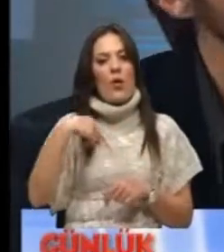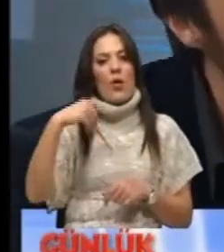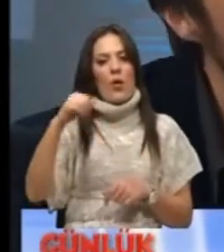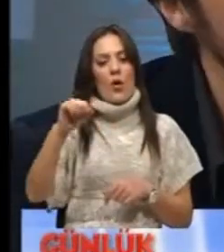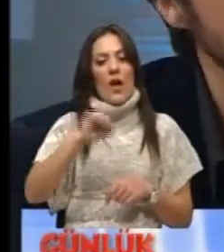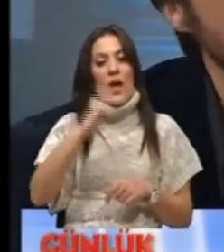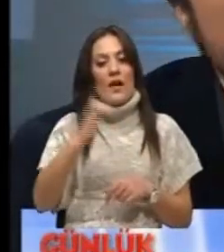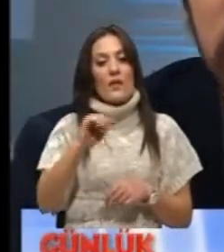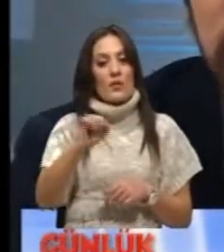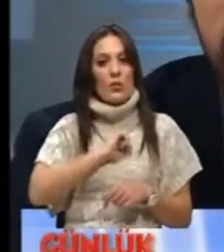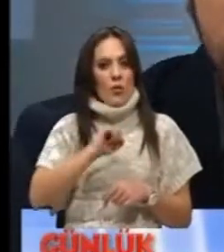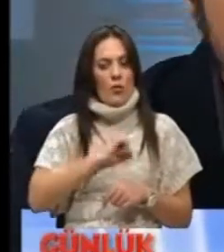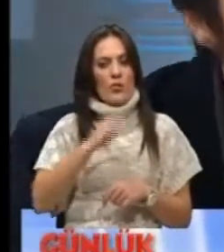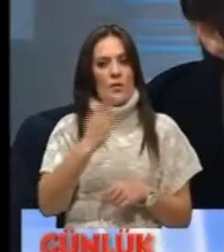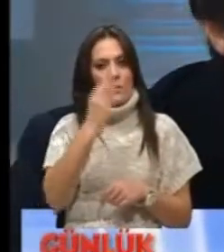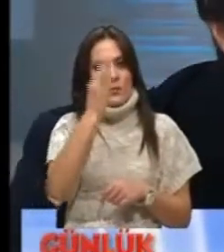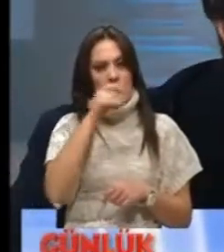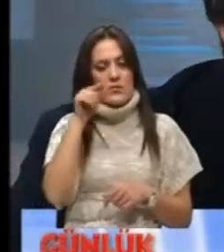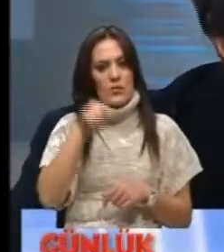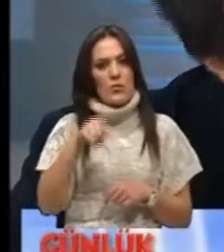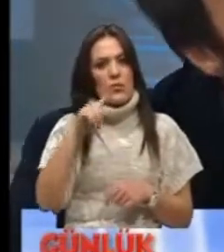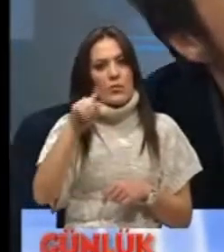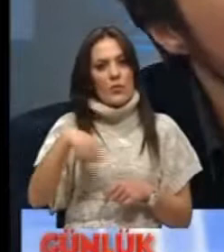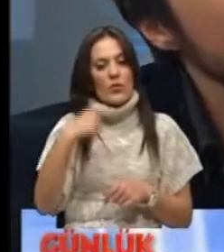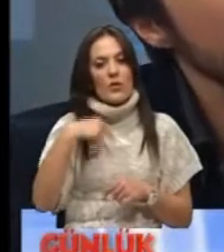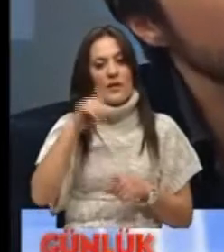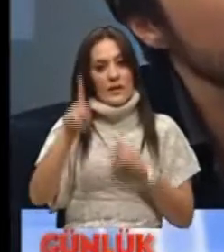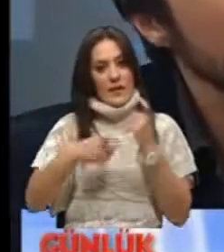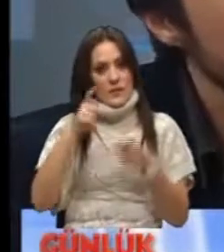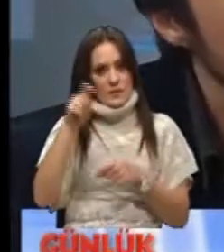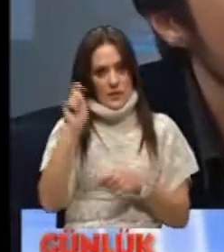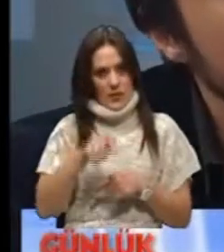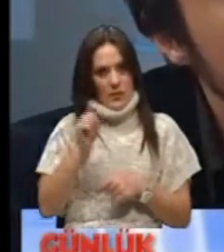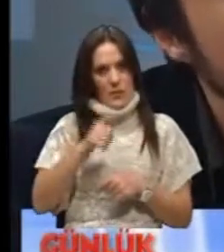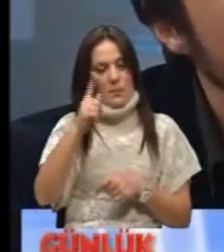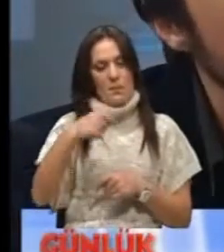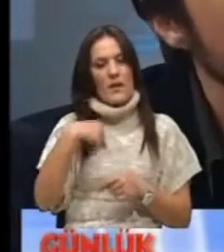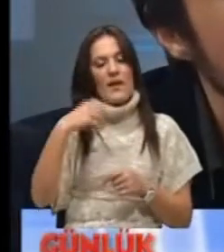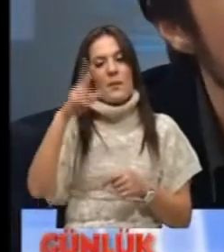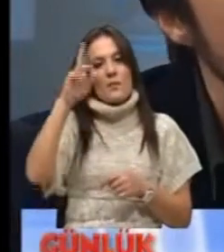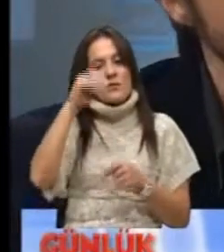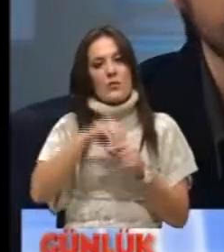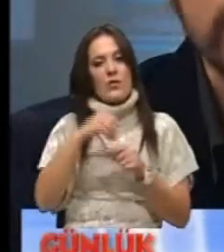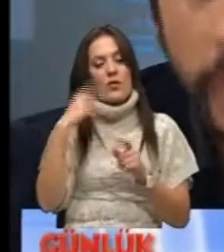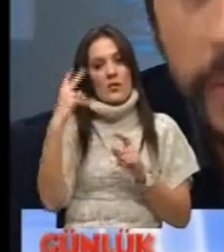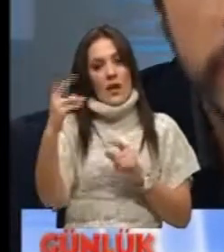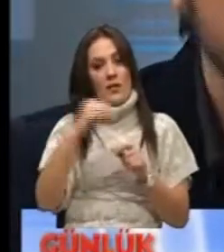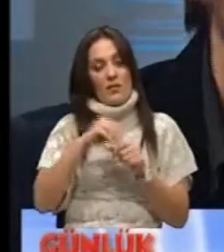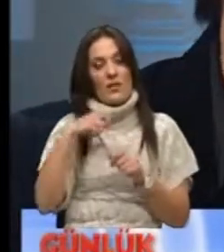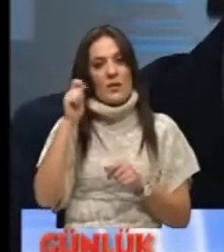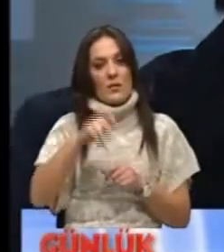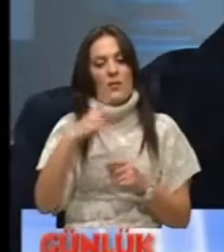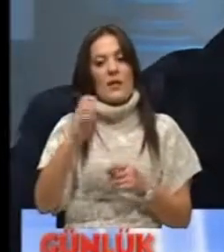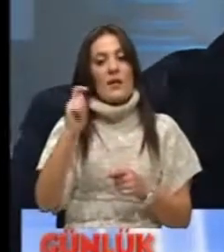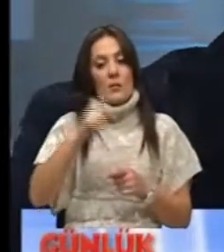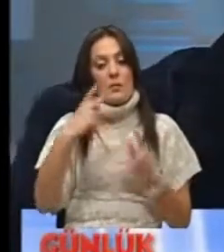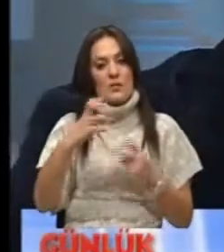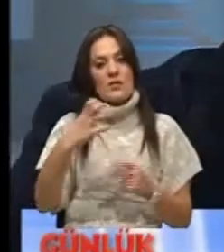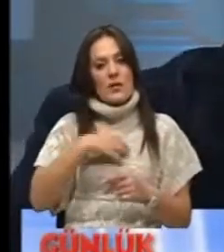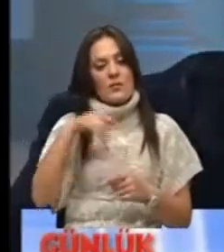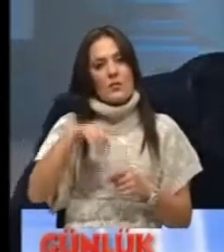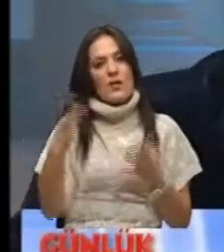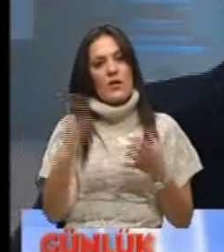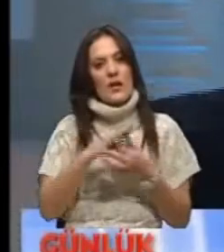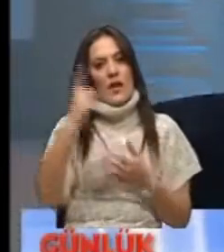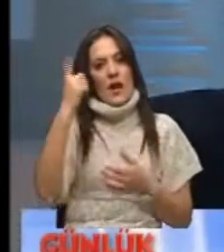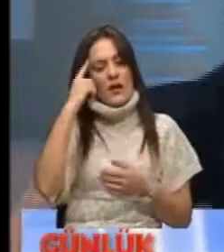düşüncelerin en korkuncu, en basit. Evet. Bunların tespit edilip bir terapist tarafından giderilmesi, yapabiliyorsak da kendimiz bunlarla